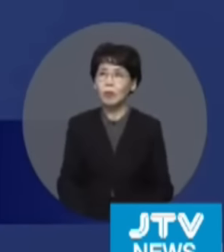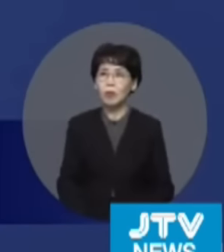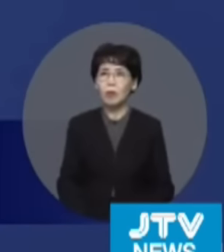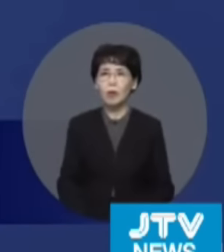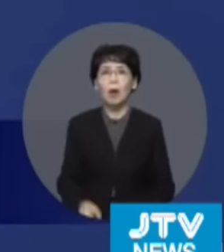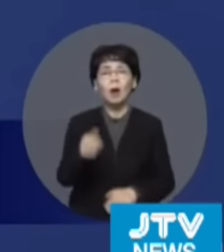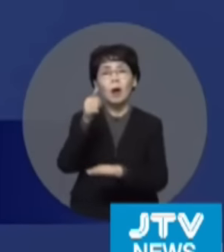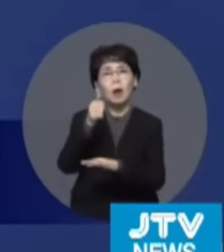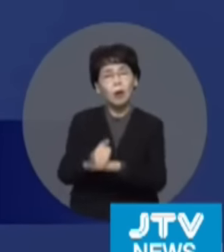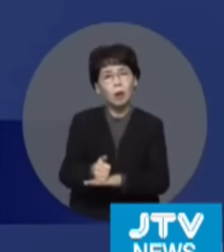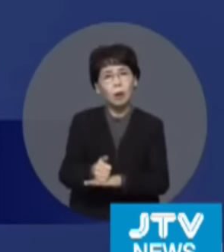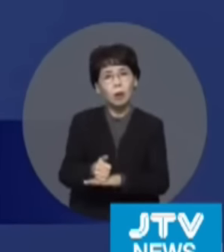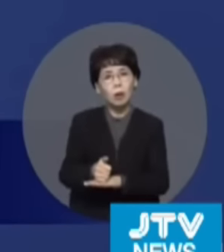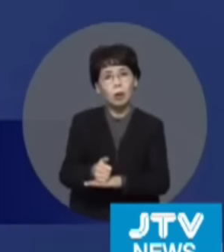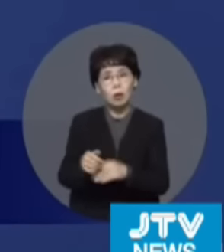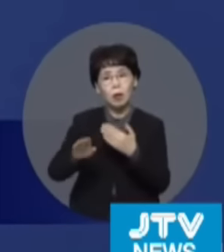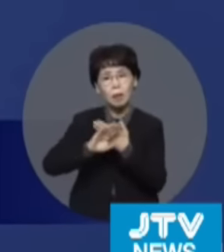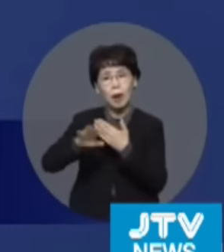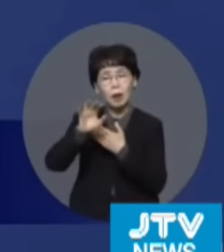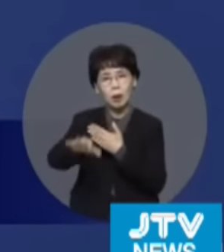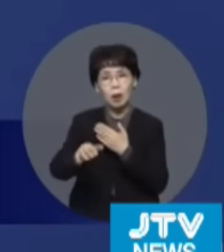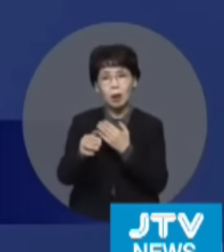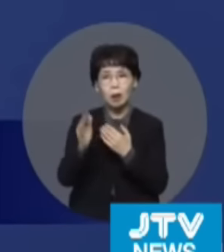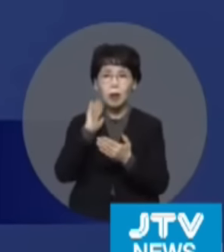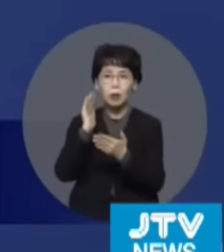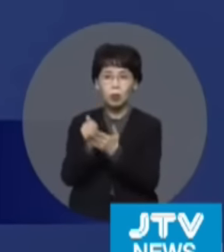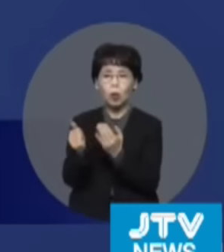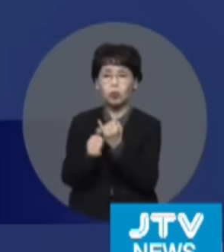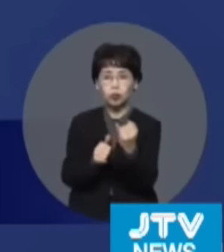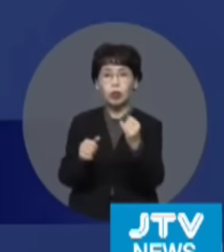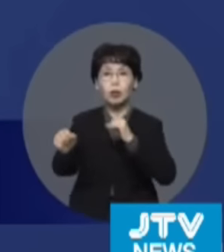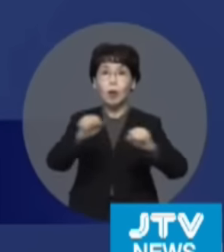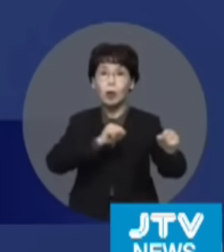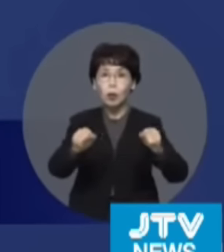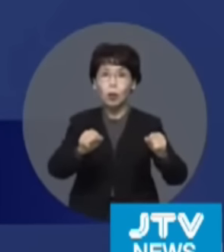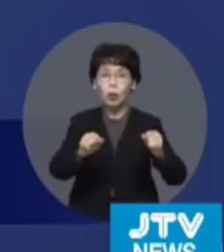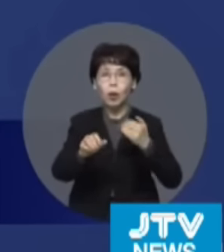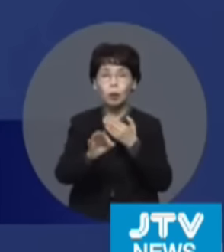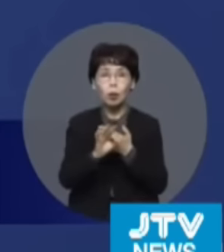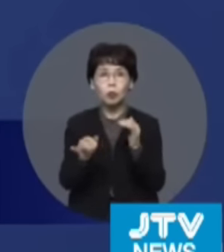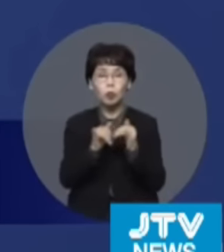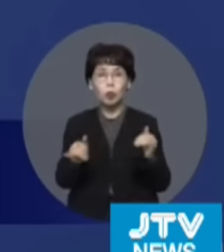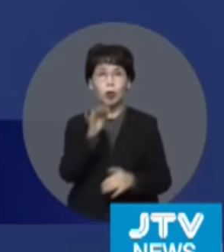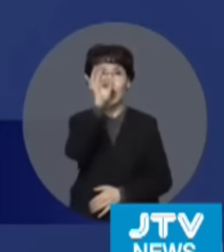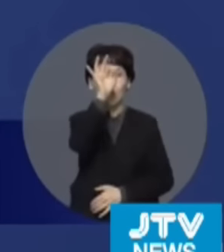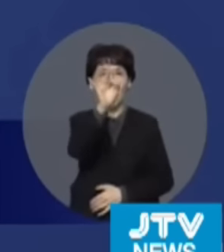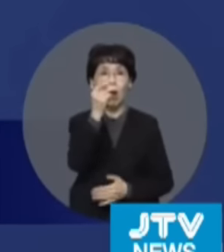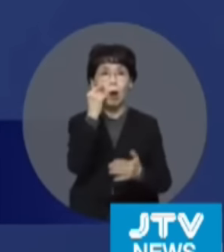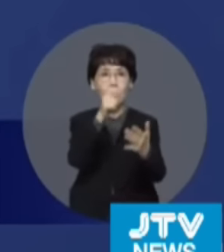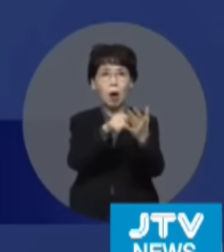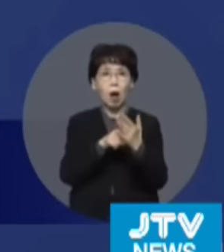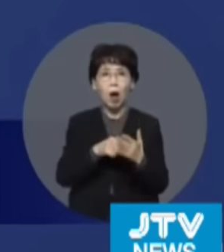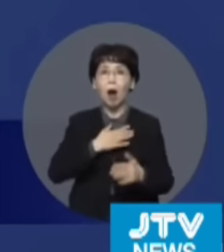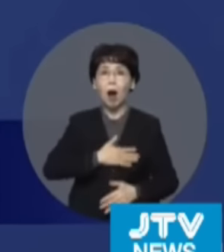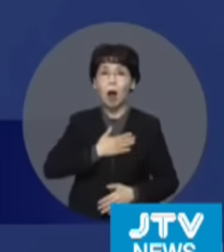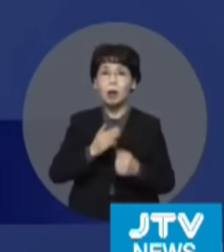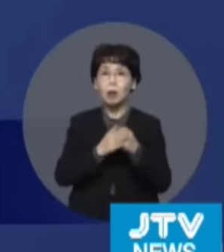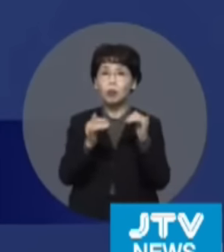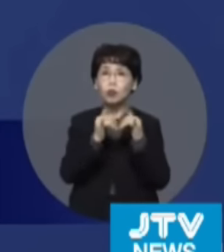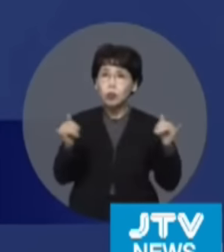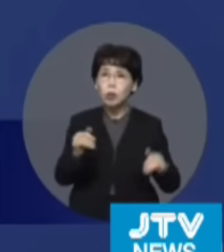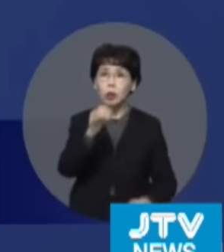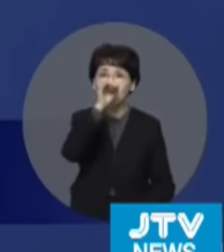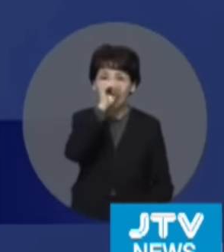결국은 대외 활동은 이제 국민들이 다 보시는 거기 때문에 국민들이 좋아하시면 하고